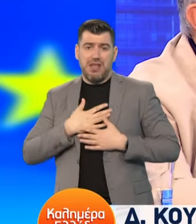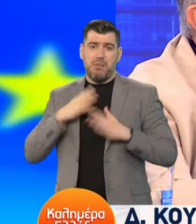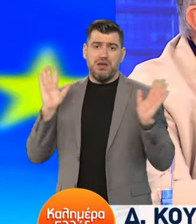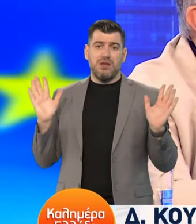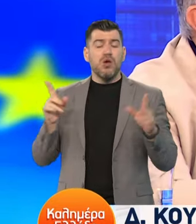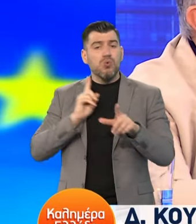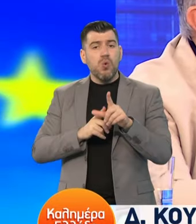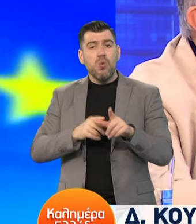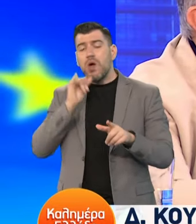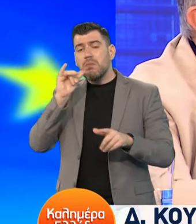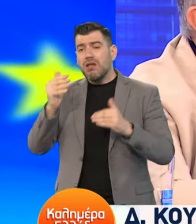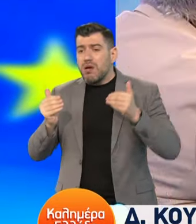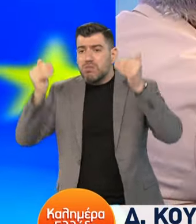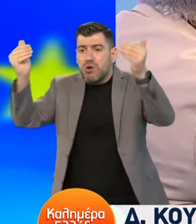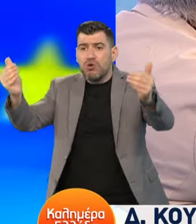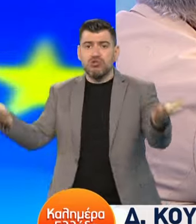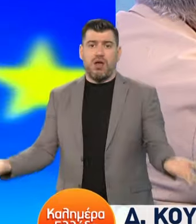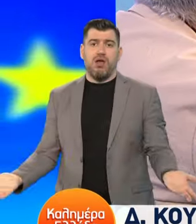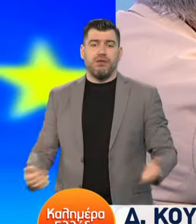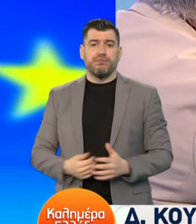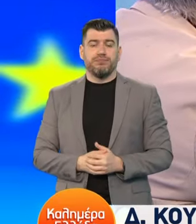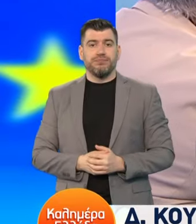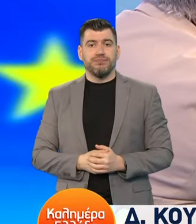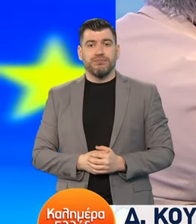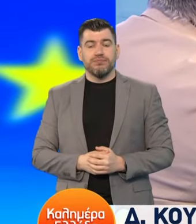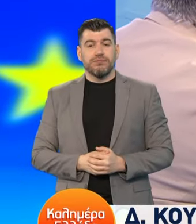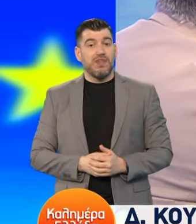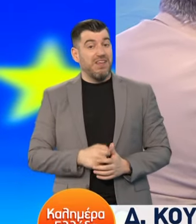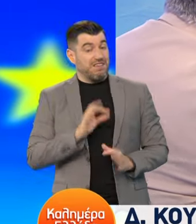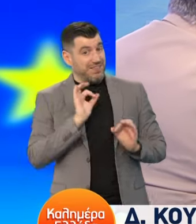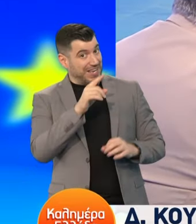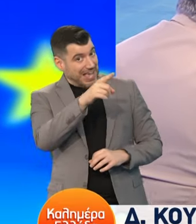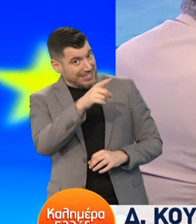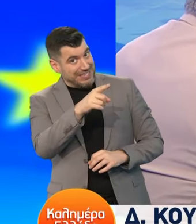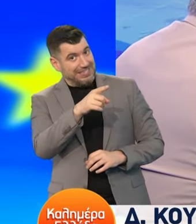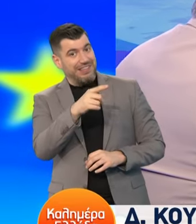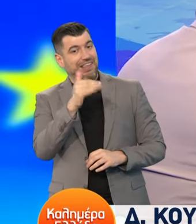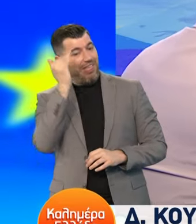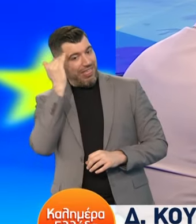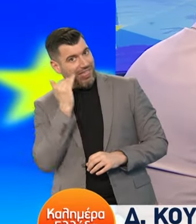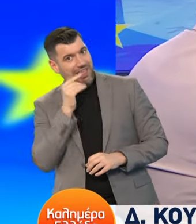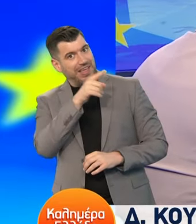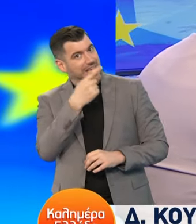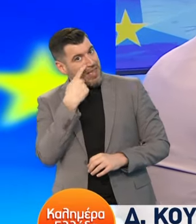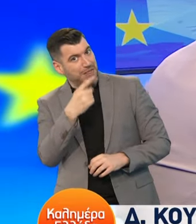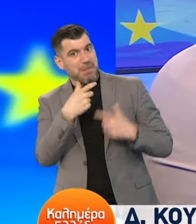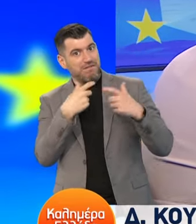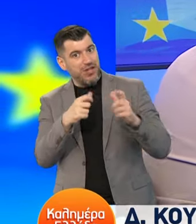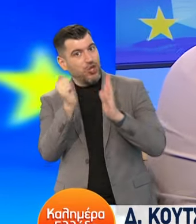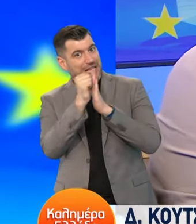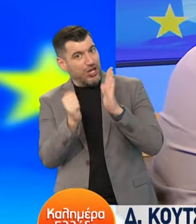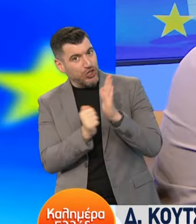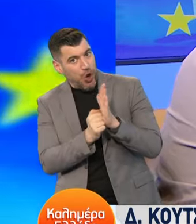πω, πέσατε στη Λούμπα, όχι Λούμπεν, Λούμπα είπα, του TikTok. Και εσείς, κύριε Κουτσούμπα, σας είναι. Είδαμε με το μπουφανάκι